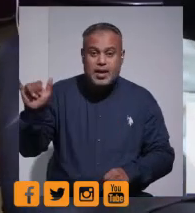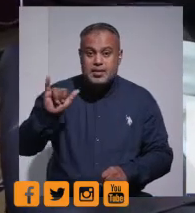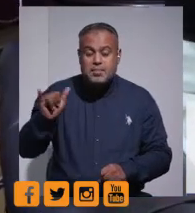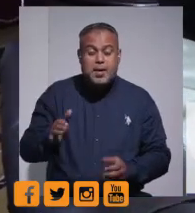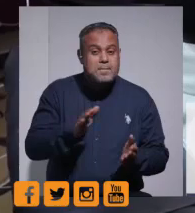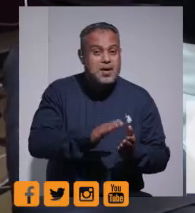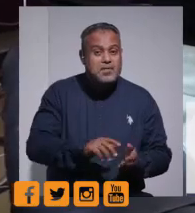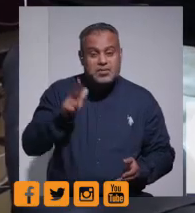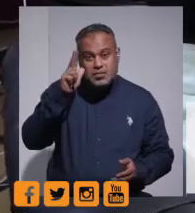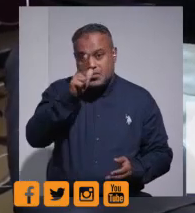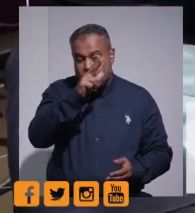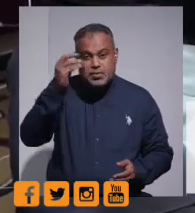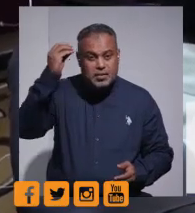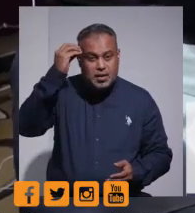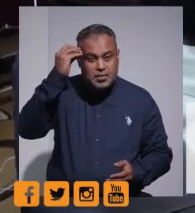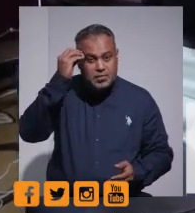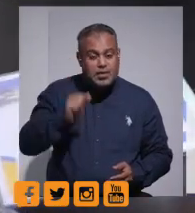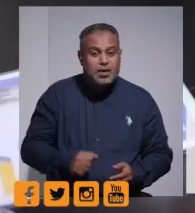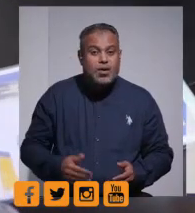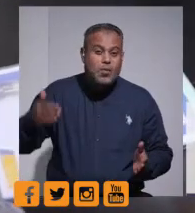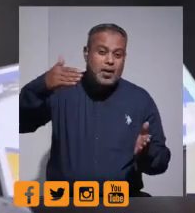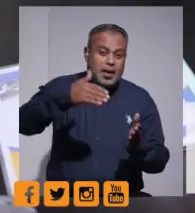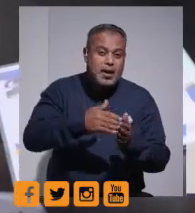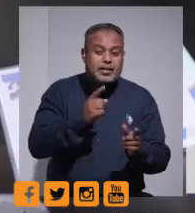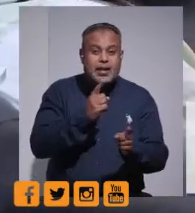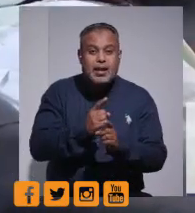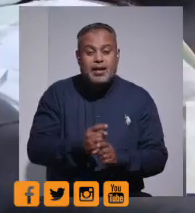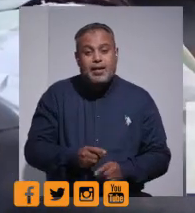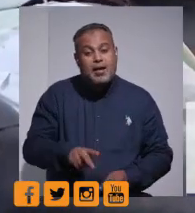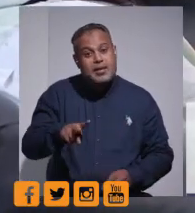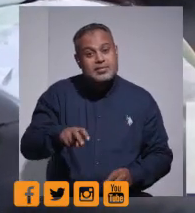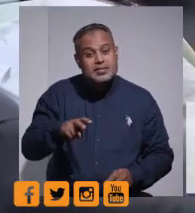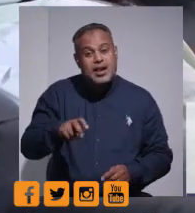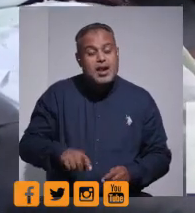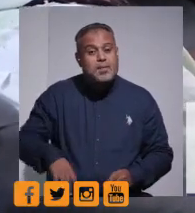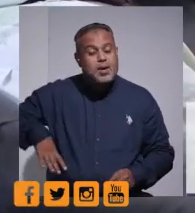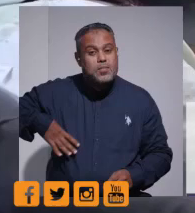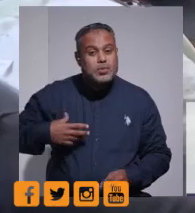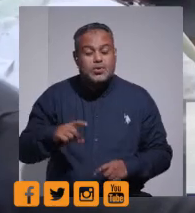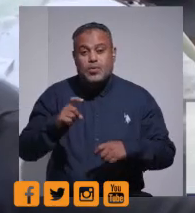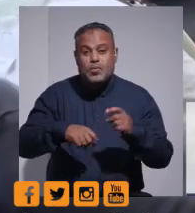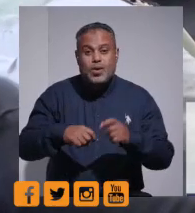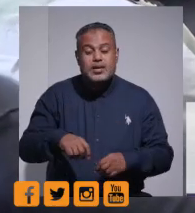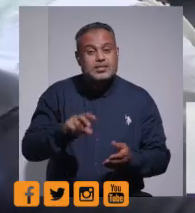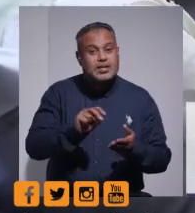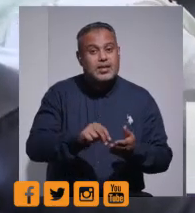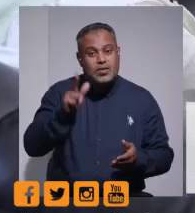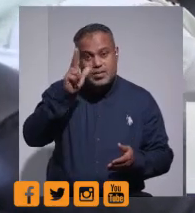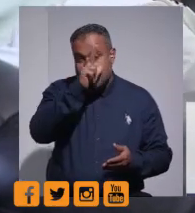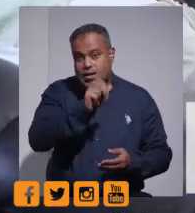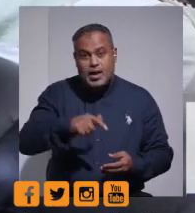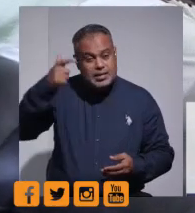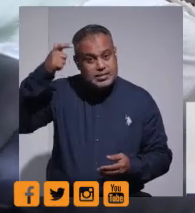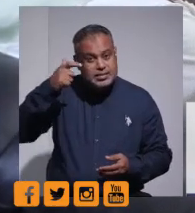والتعريف به وفي ختام اللقاء سلم مدير ومؤسس القريه التراثيه الشيخ عبد الله مبارك بن قعفان الجابري